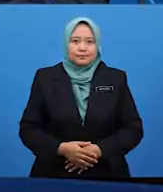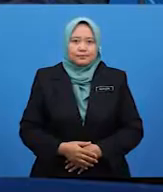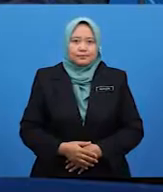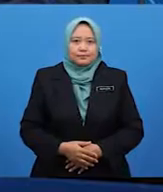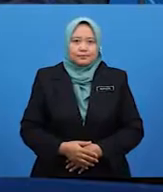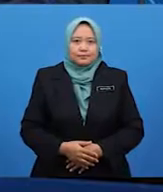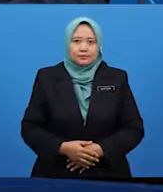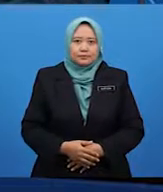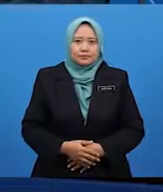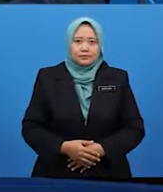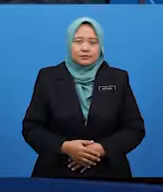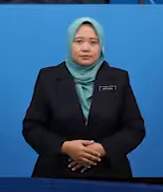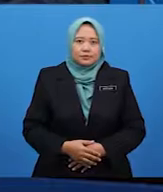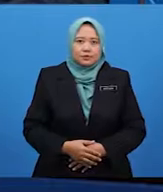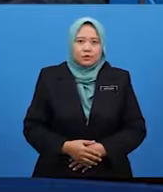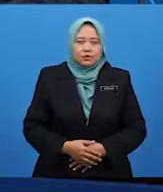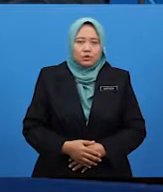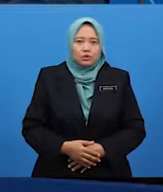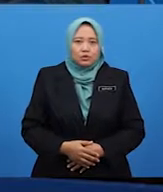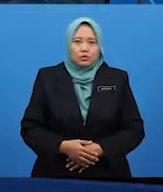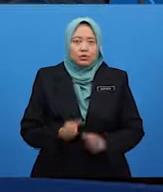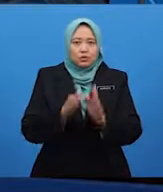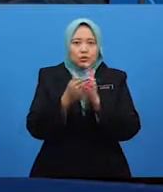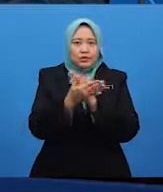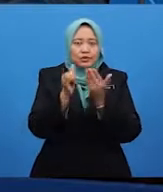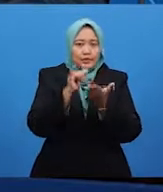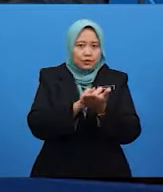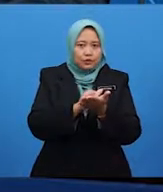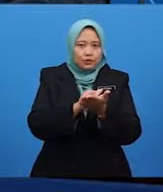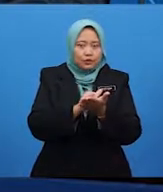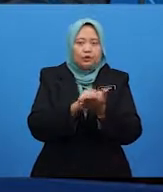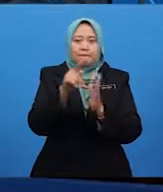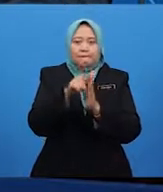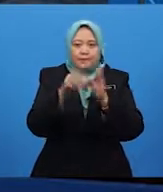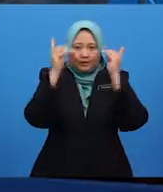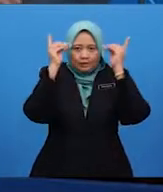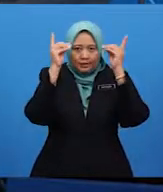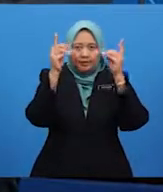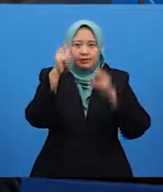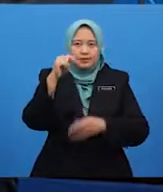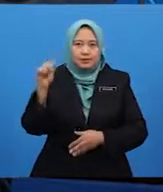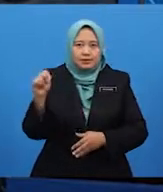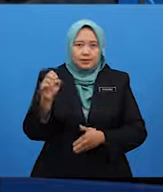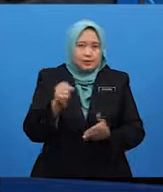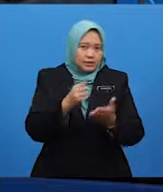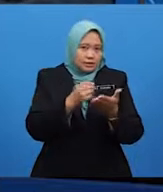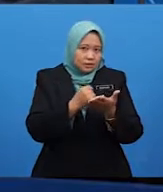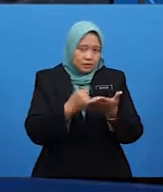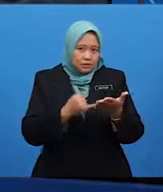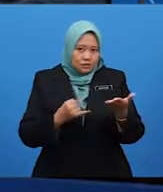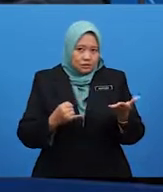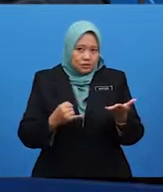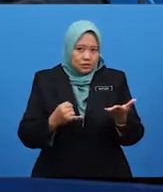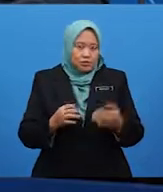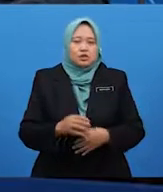saya tahu bahawa pendidikan seni visual ini tidak terhad kepada lukisan semata-mata. Yeah, betul. Bermaksud arca juga adalah